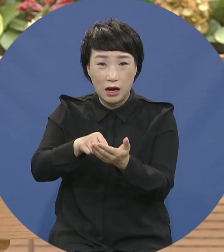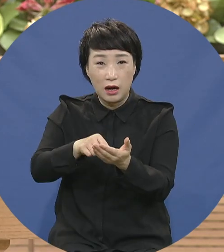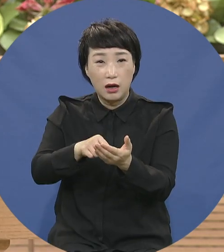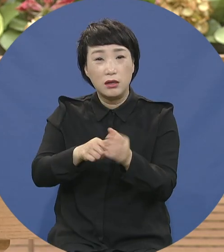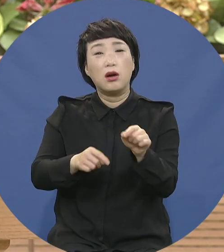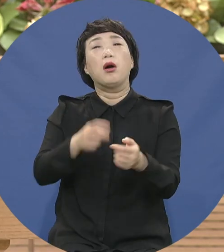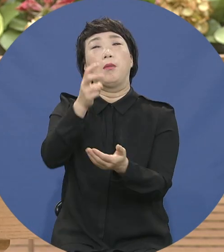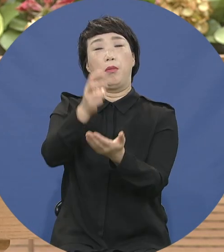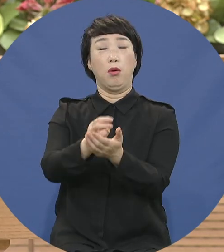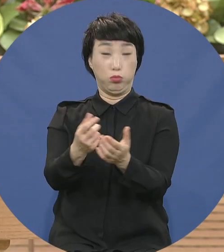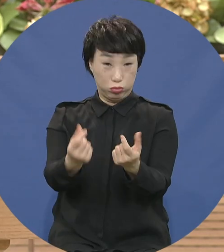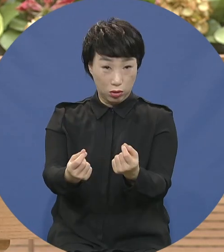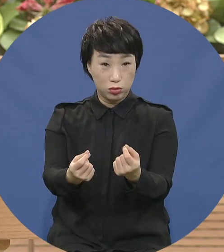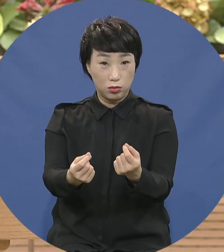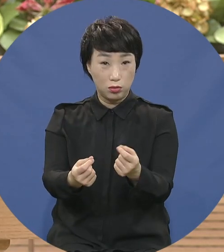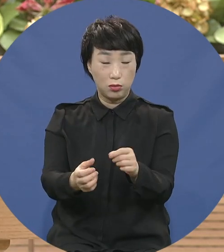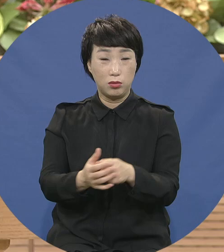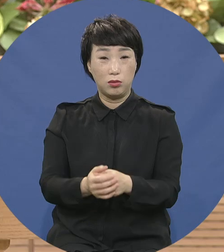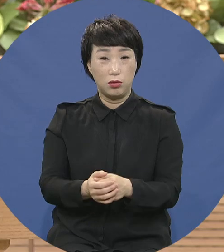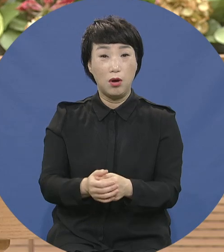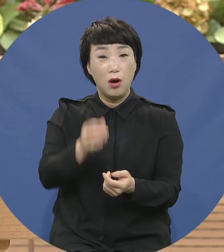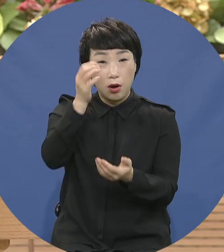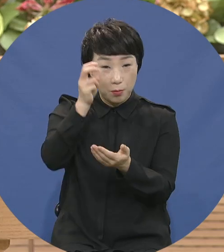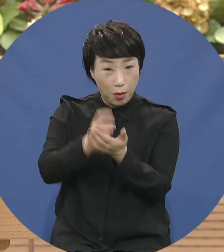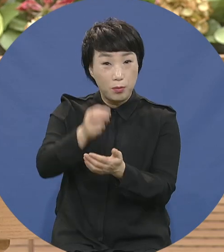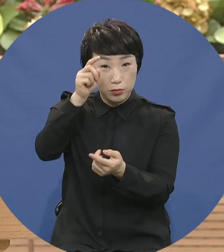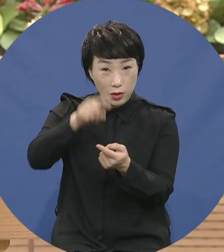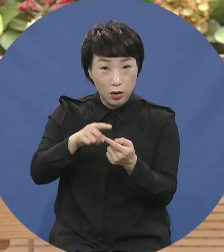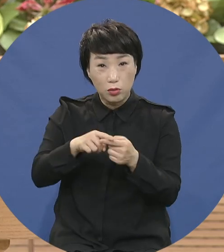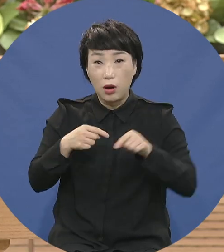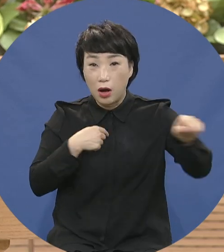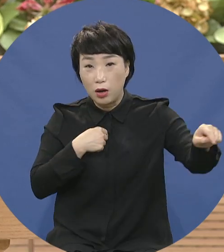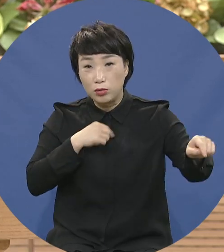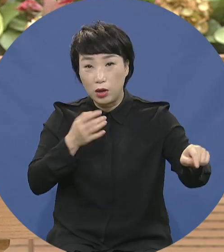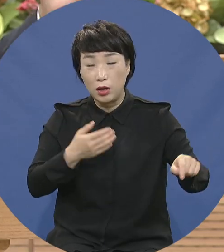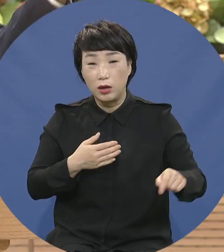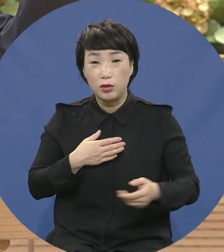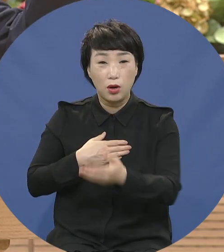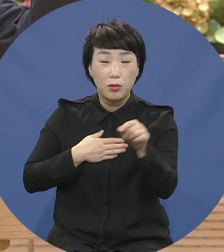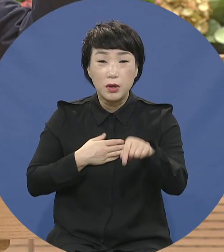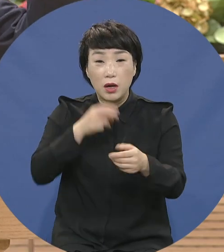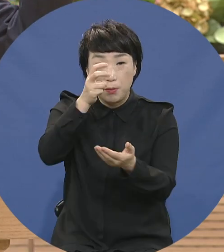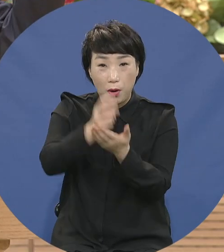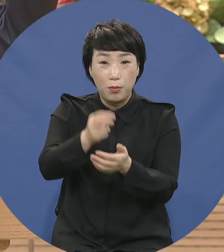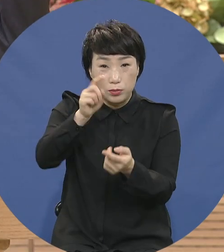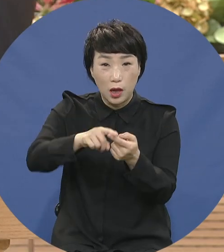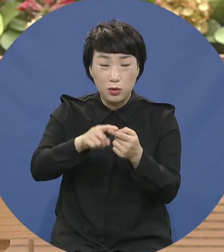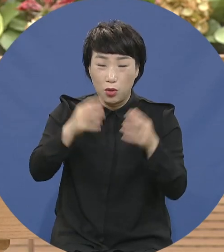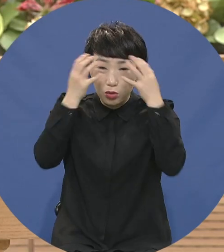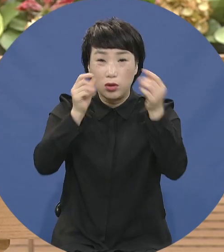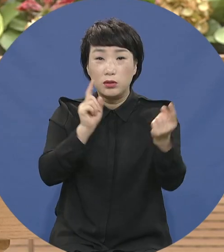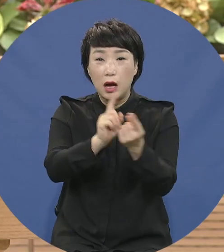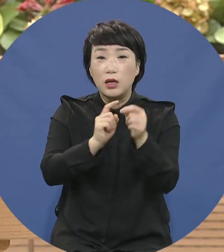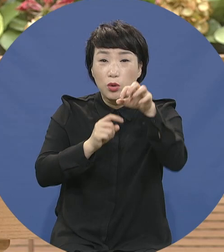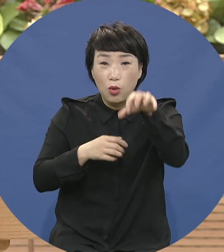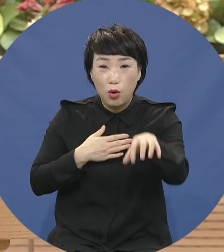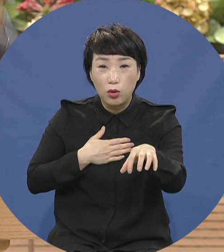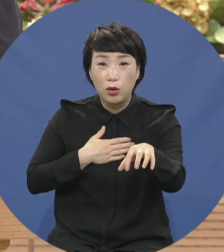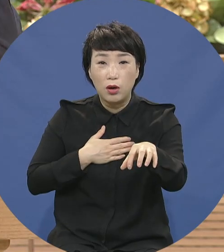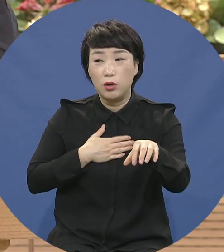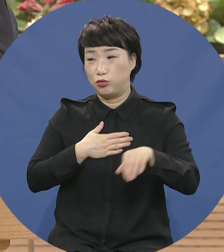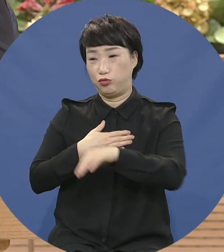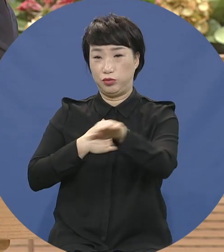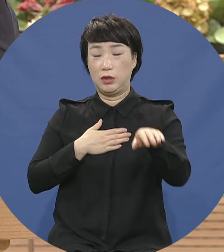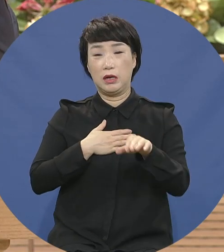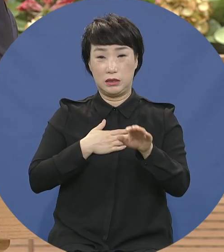이런 법대로입니다. 법대로. 이런 법대로 당할 고통에서